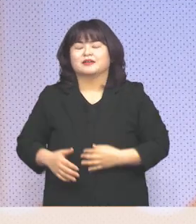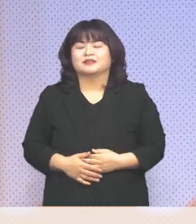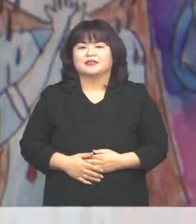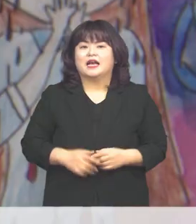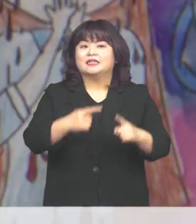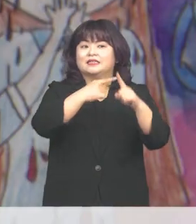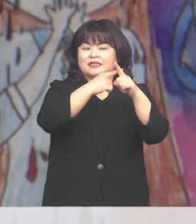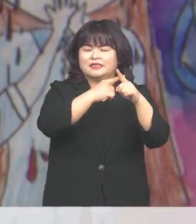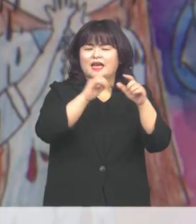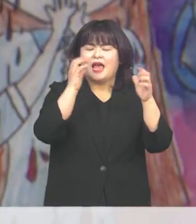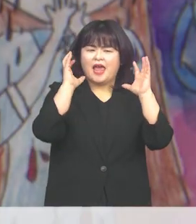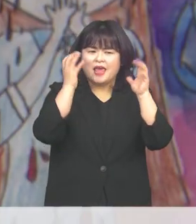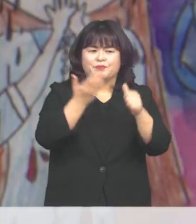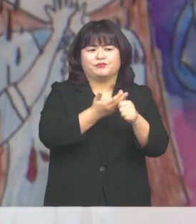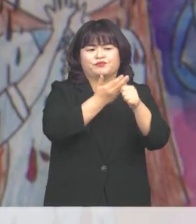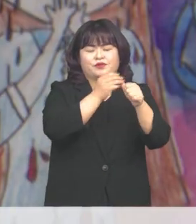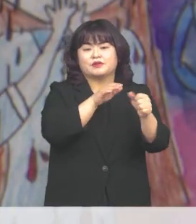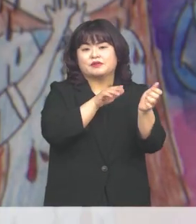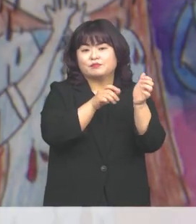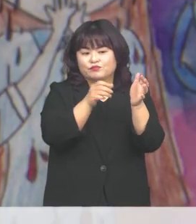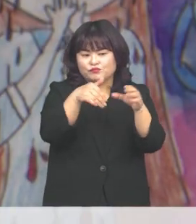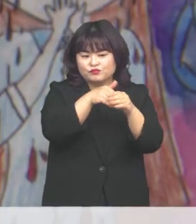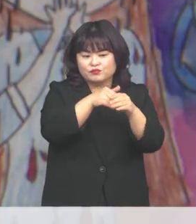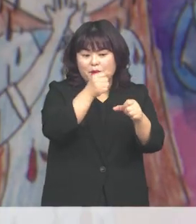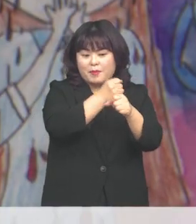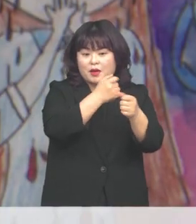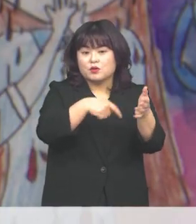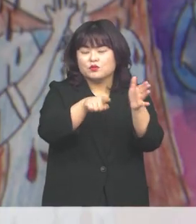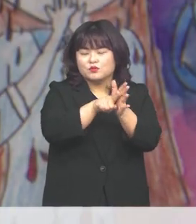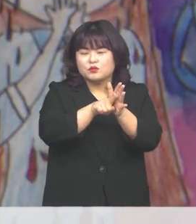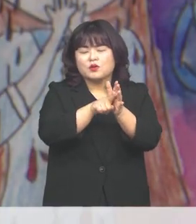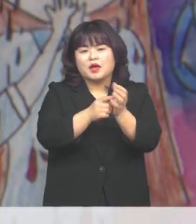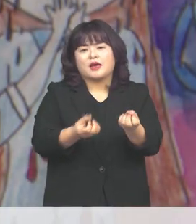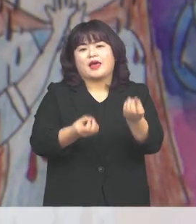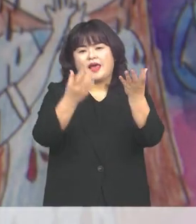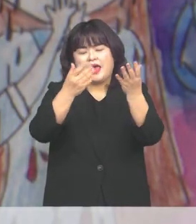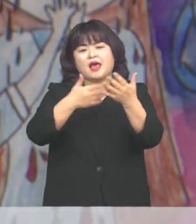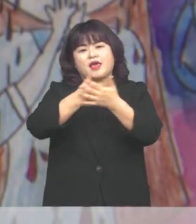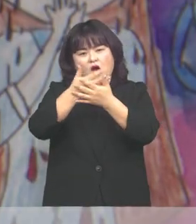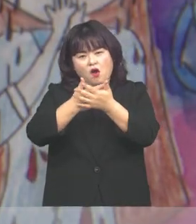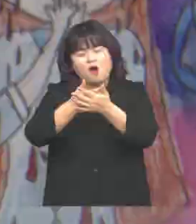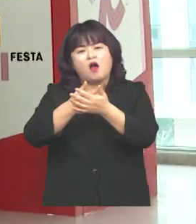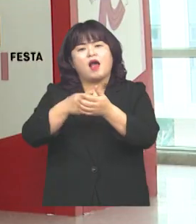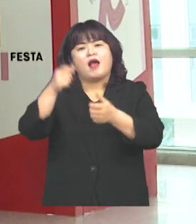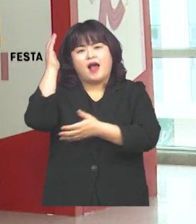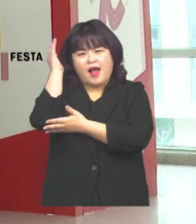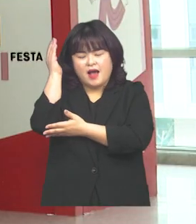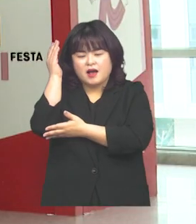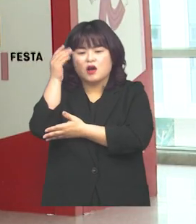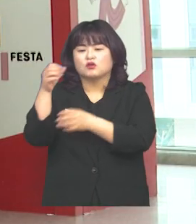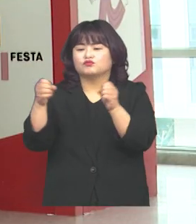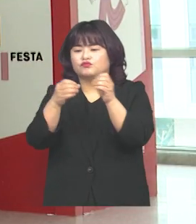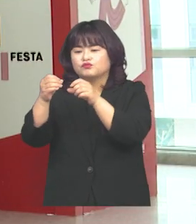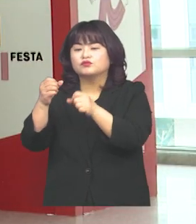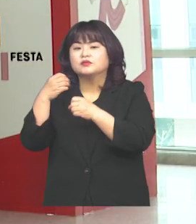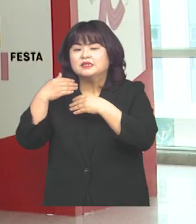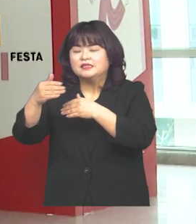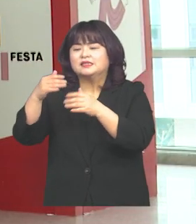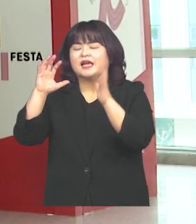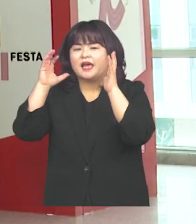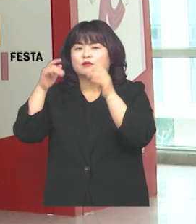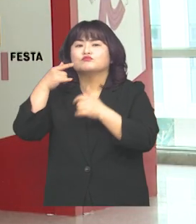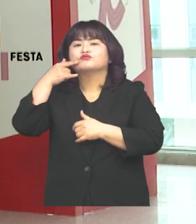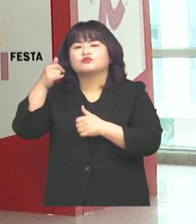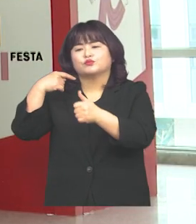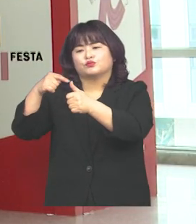참석했습니다. 긍정적인 양육 문화를 확산하기 위해 마련된 이날 행사는 영화 상영과 강연, 토크 콘서트를 결합한